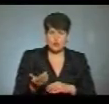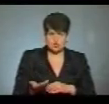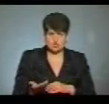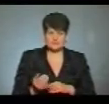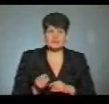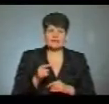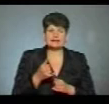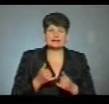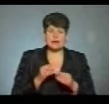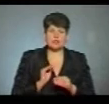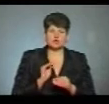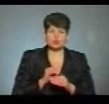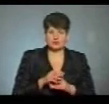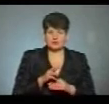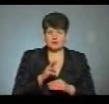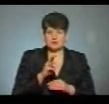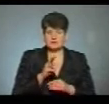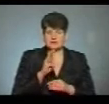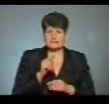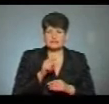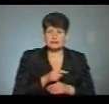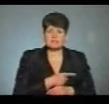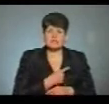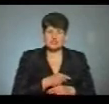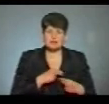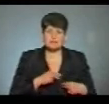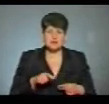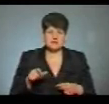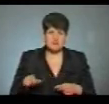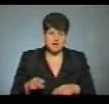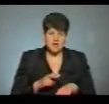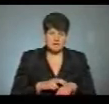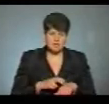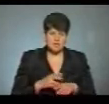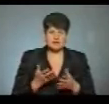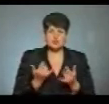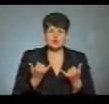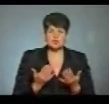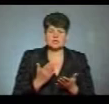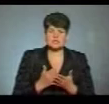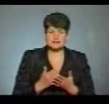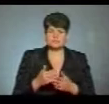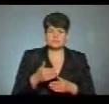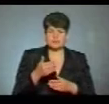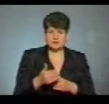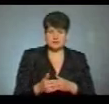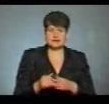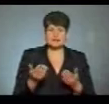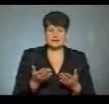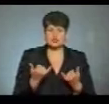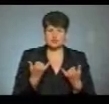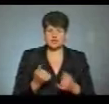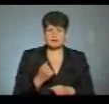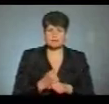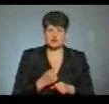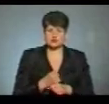для додаткової оплати праці тим медичним працівникам і лікарям, які сьогодні стоять на передовій, які сьогодні безпосередньо